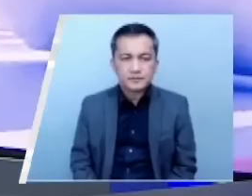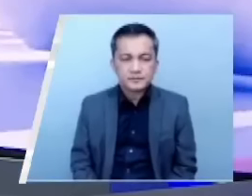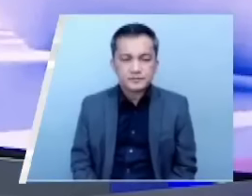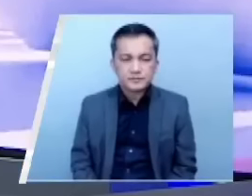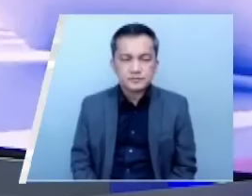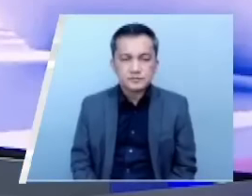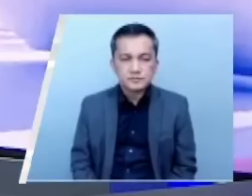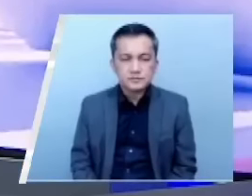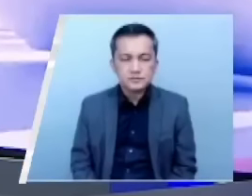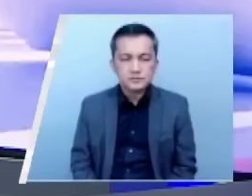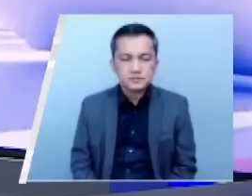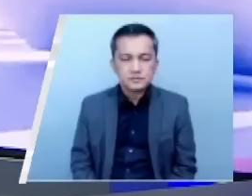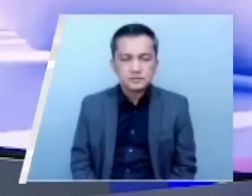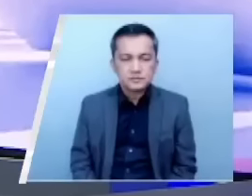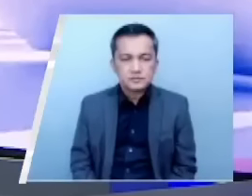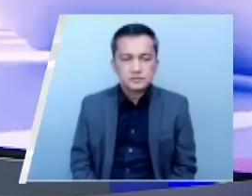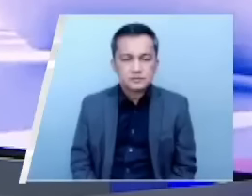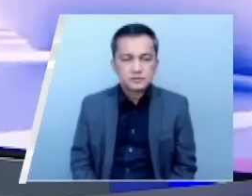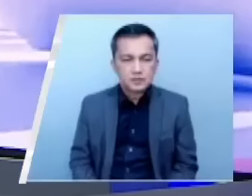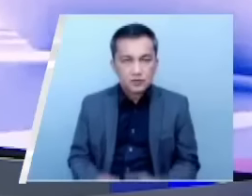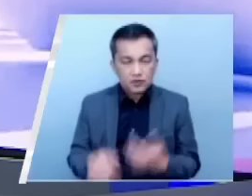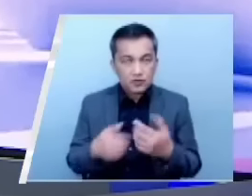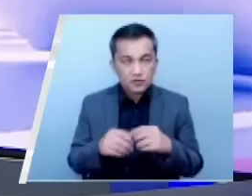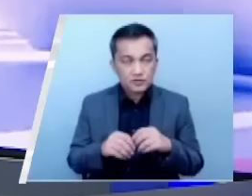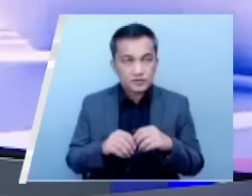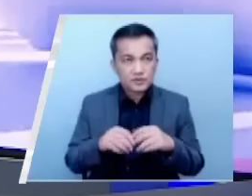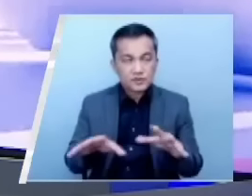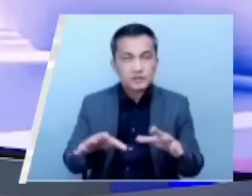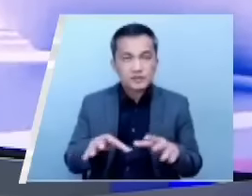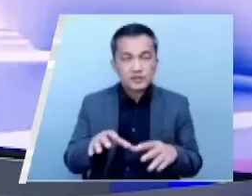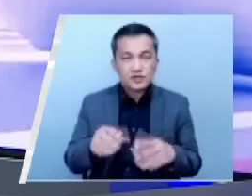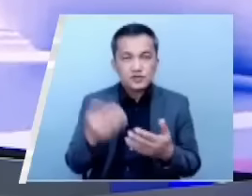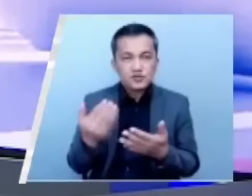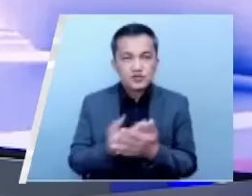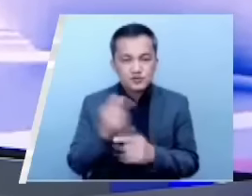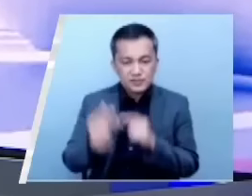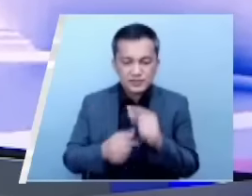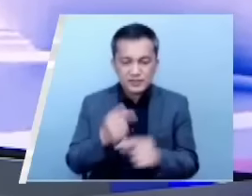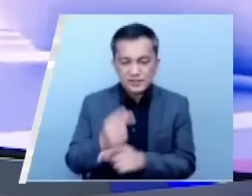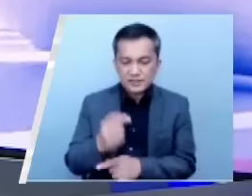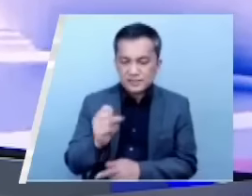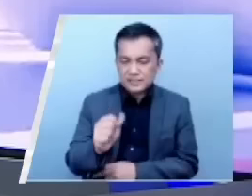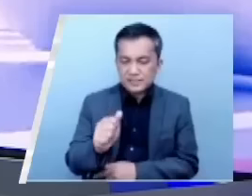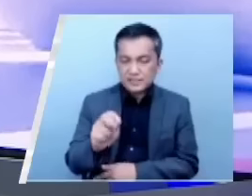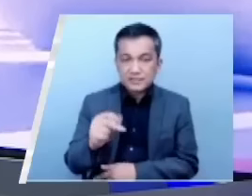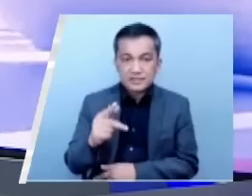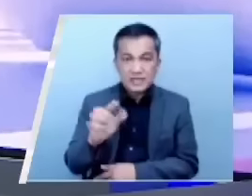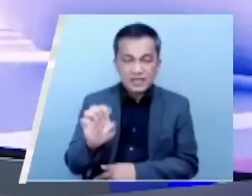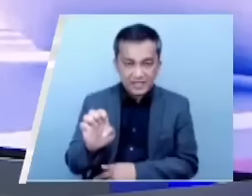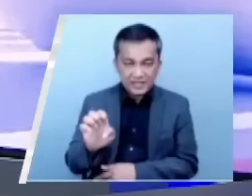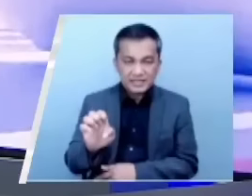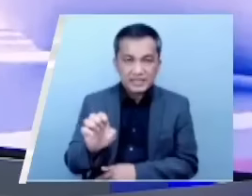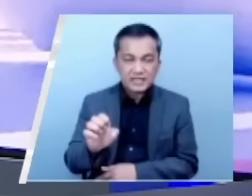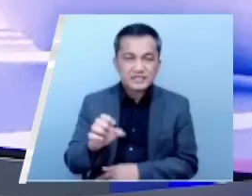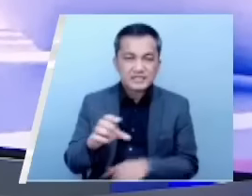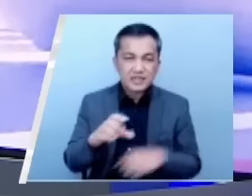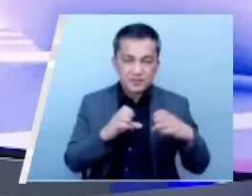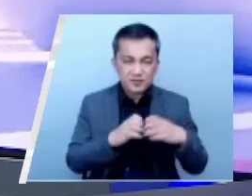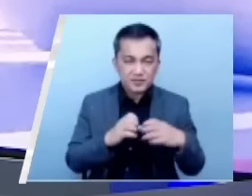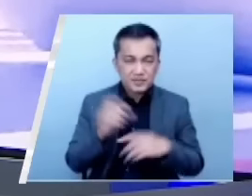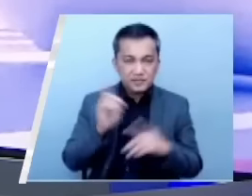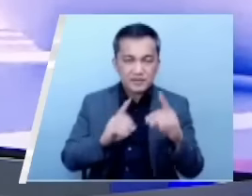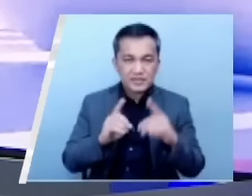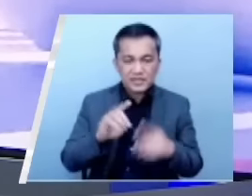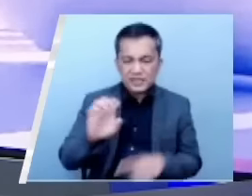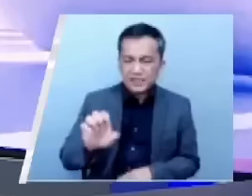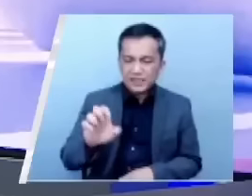All out na ang trading ng new generation of Sangres para sa inaabangang Kapuso Epic Series, Encantadia Chronicles Sangre. At